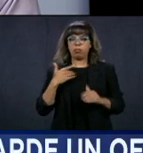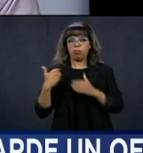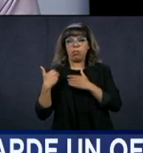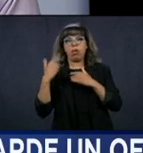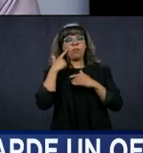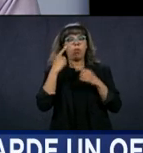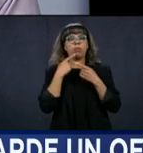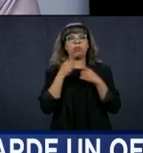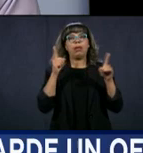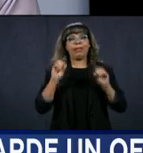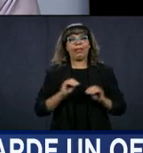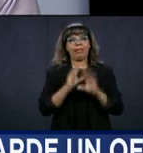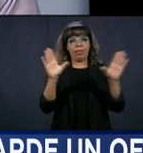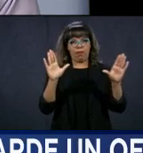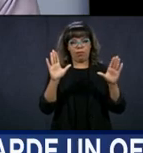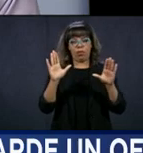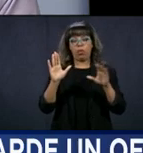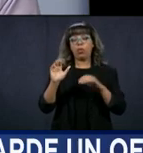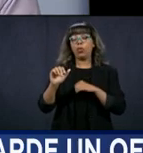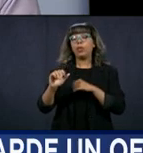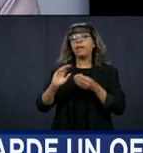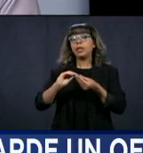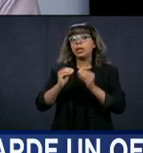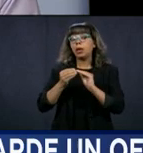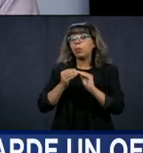Le risque d'avoir des complications,